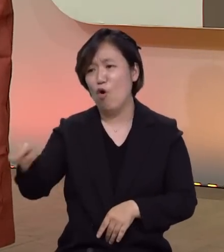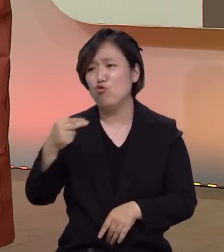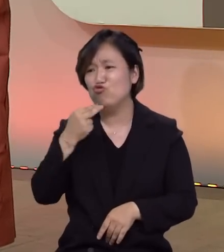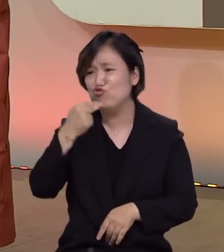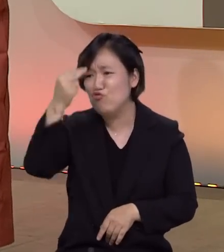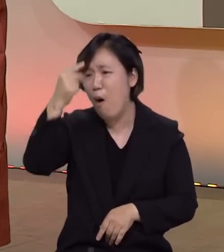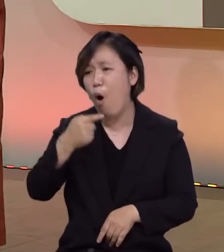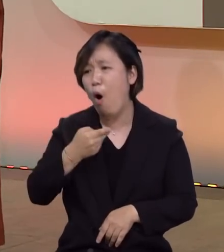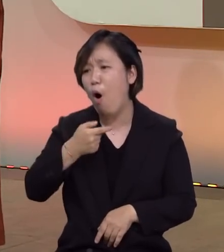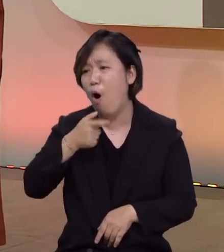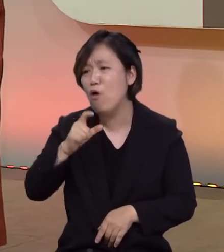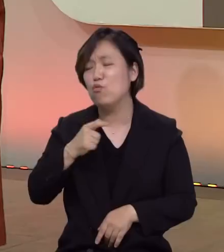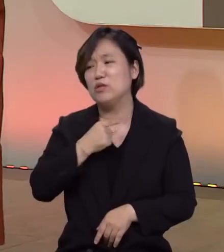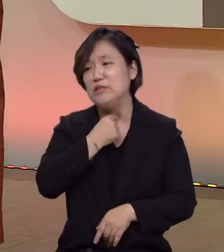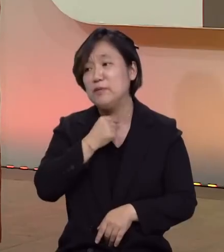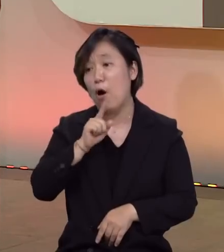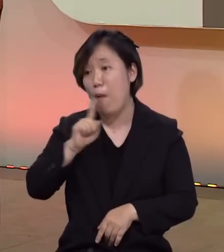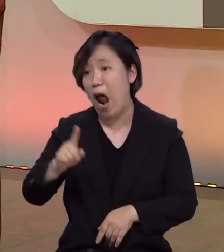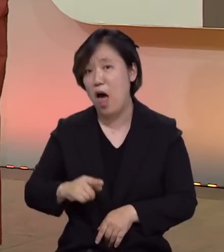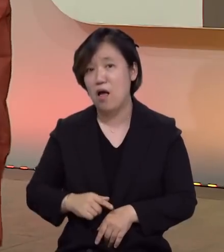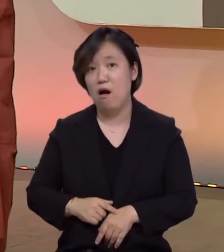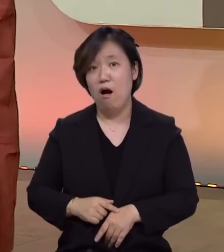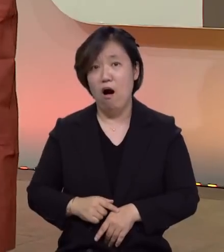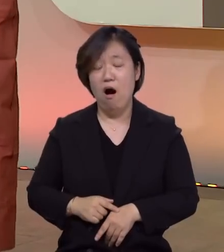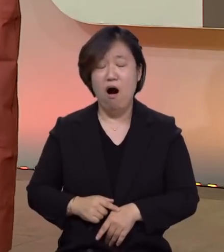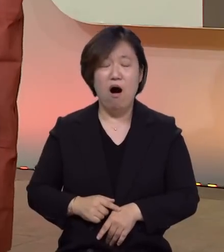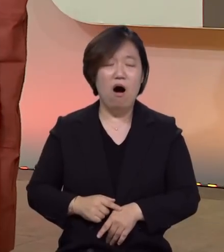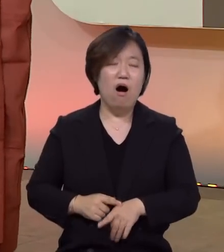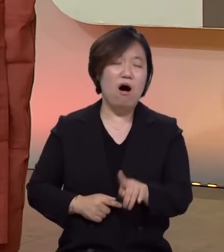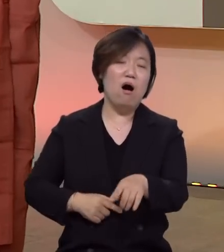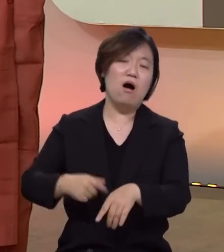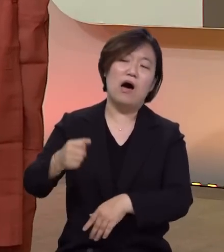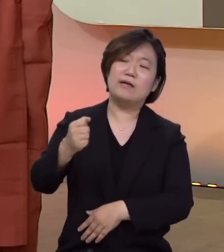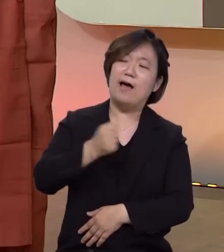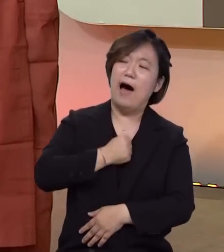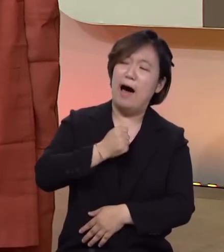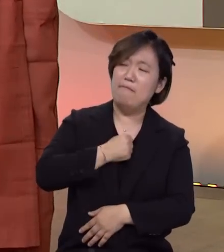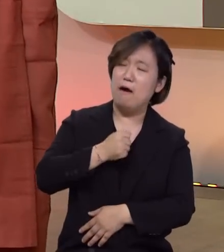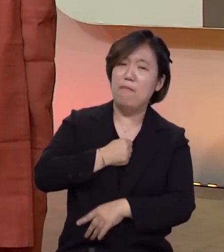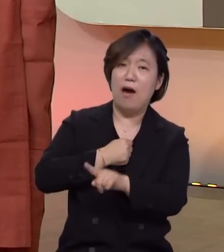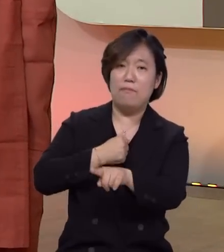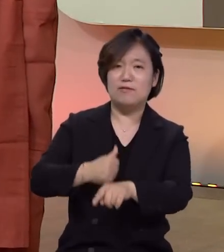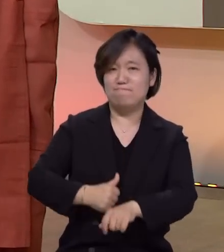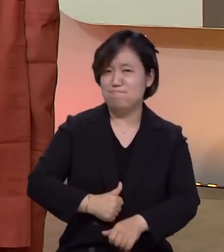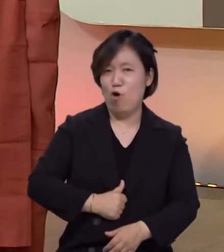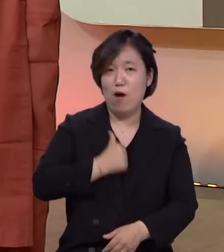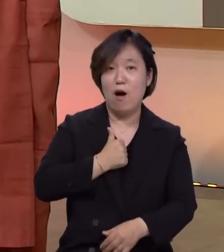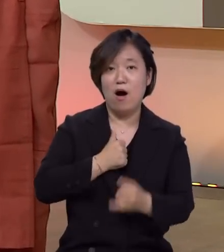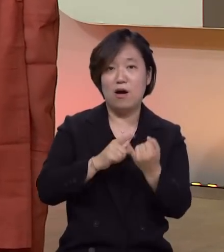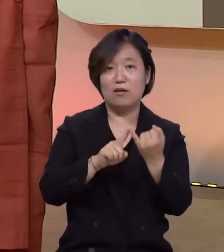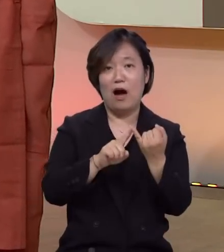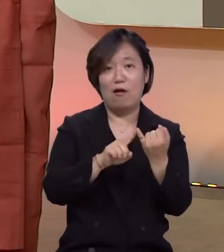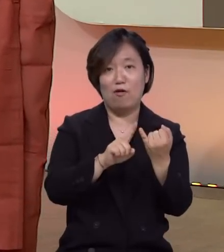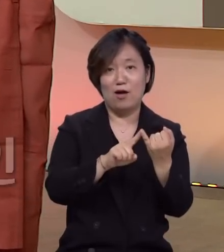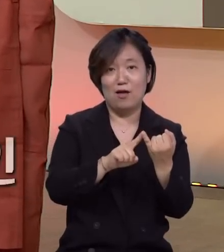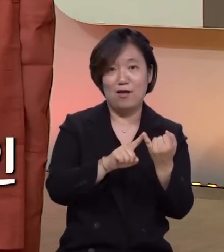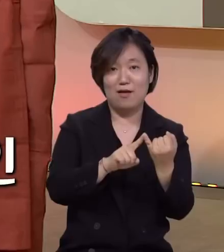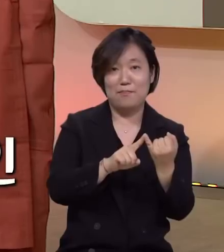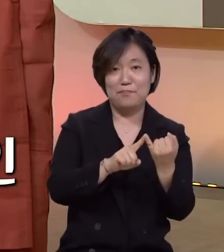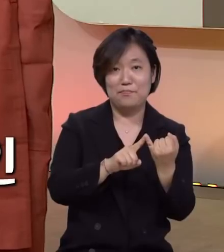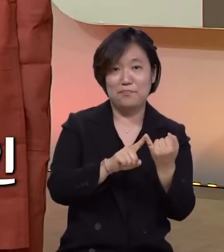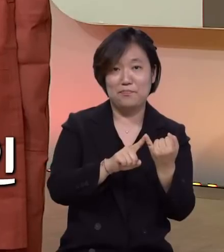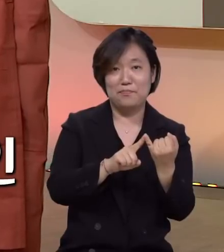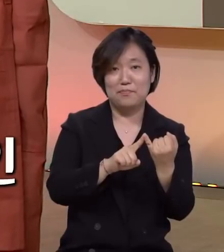술 먹는데 실상 한 판에다가 술 한상에다가 그 소원을 피냐 이놈아 하면서요 부인이